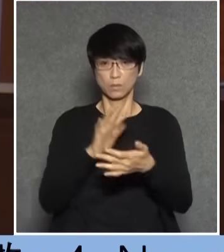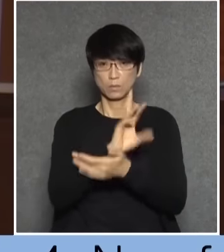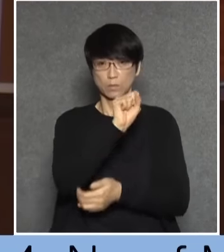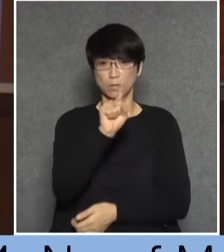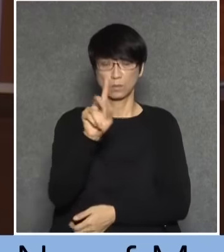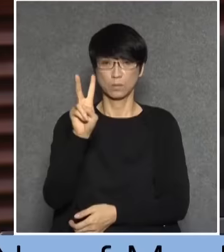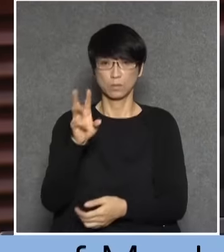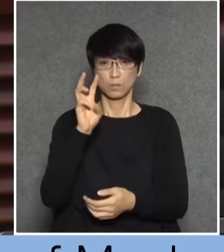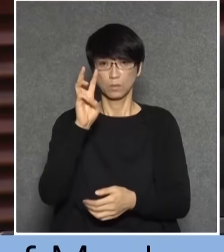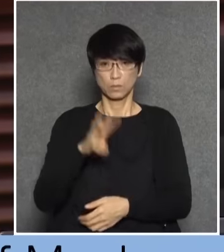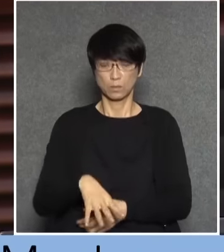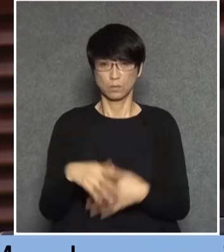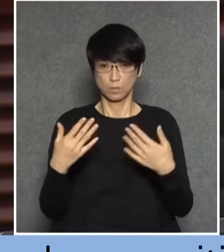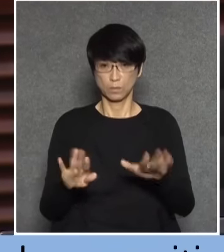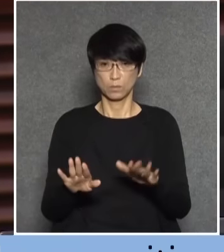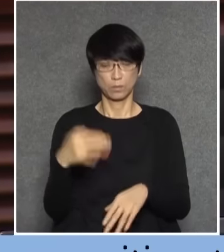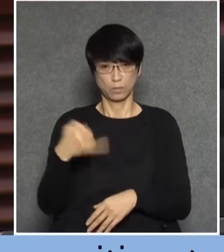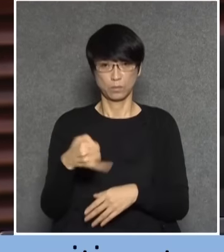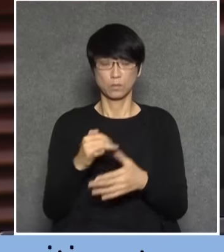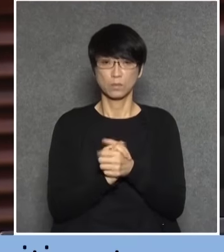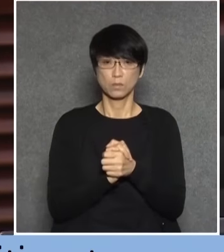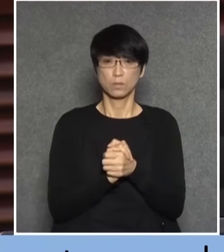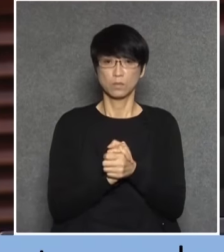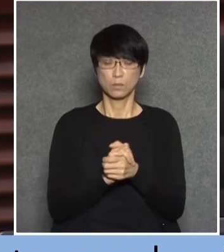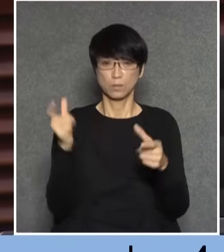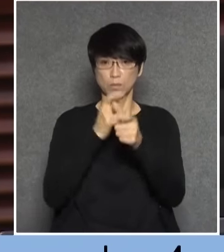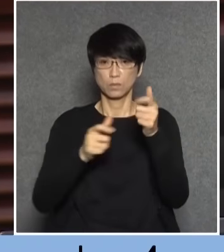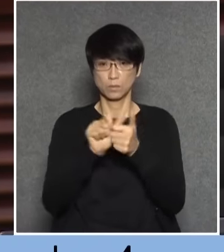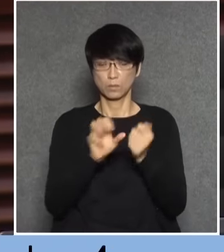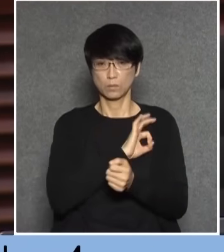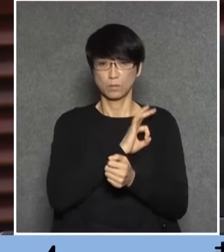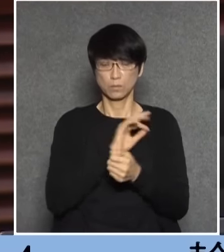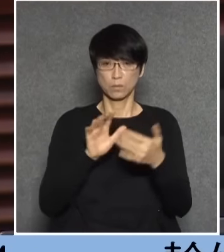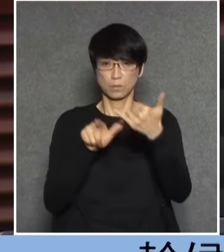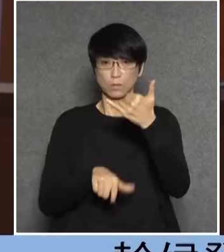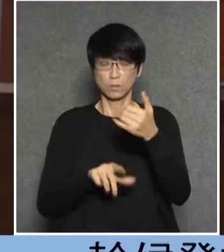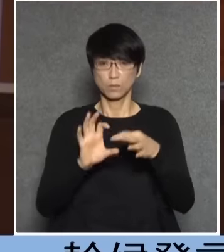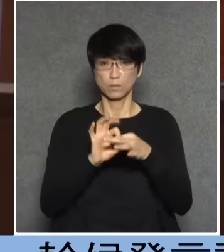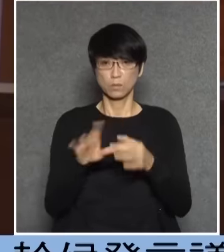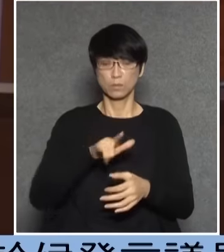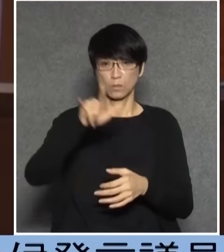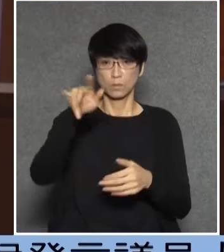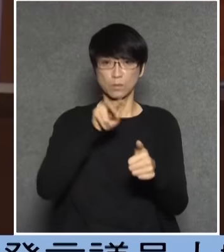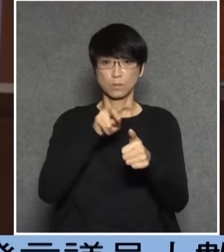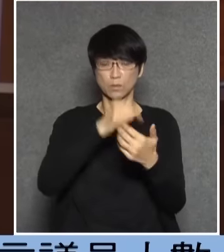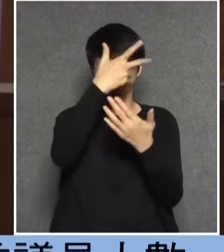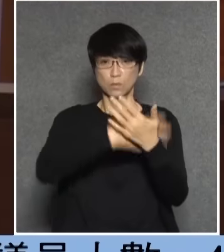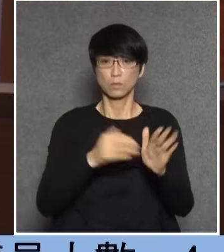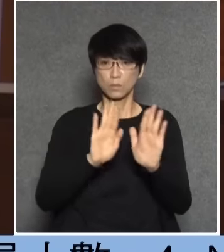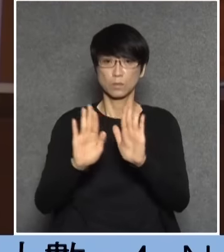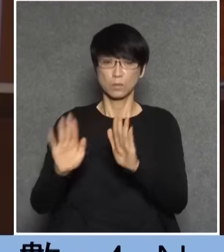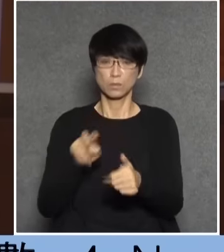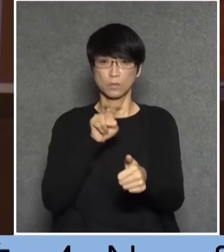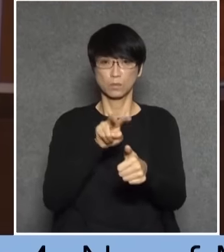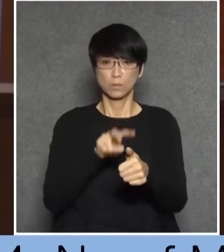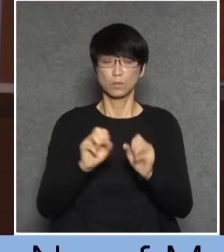年年底啟用。本會政府帳目委員會於本年6月就航空交通管制和相關服務的管理